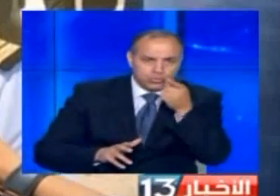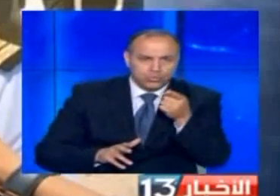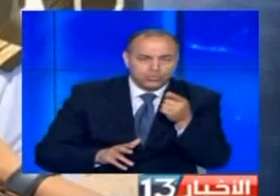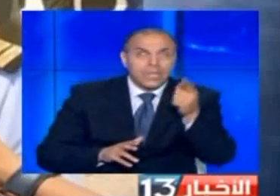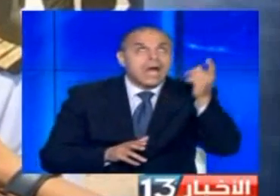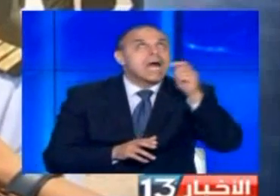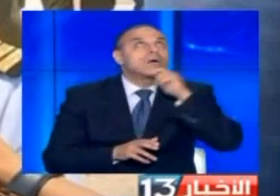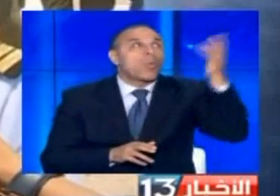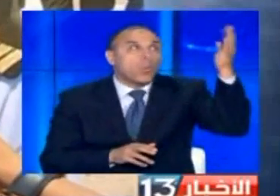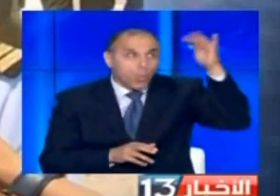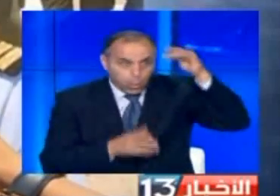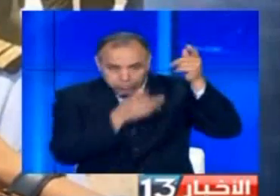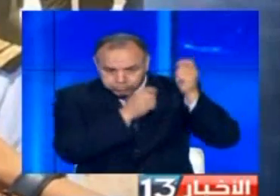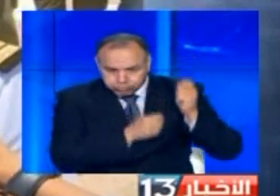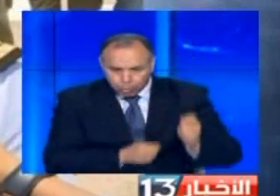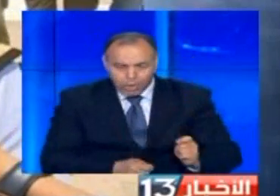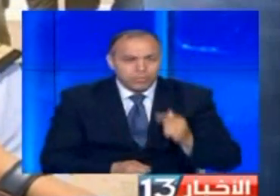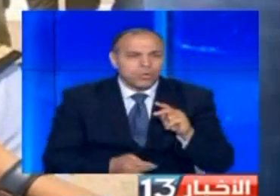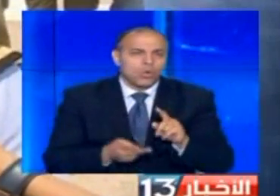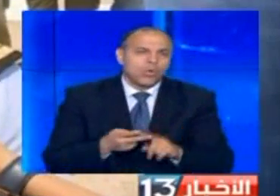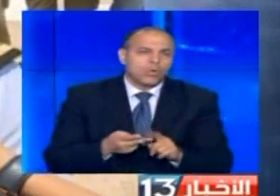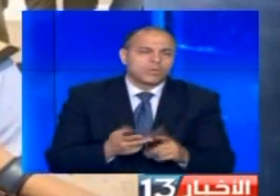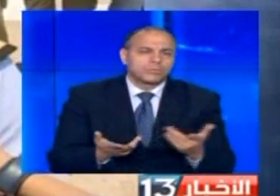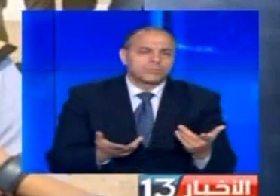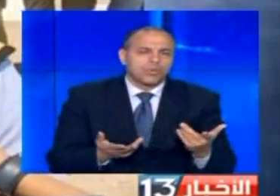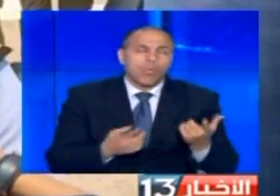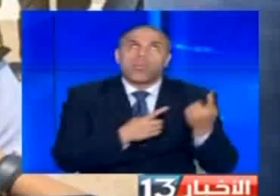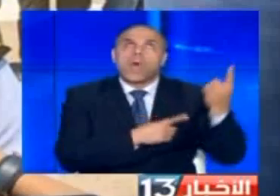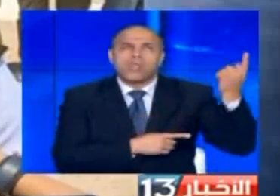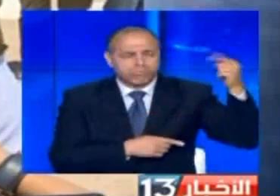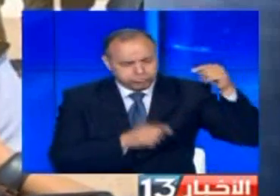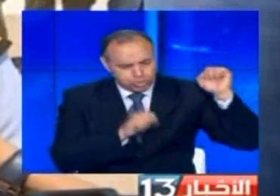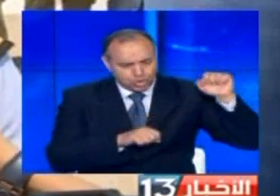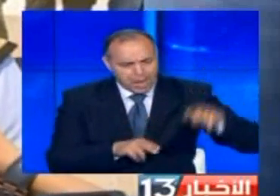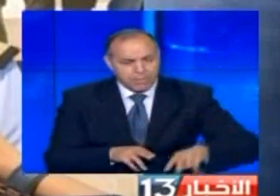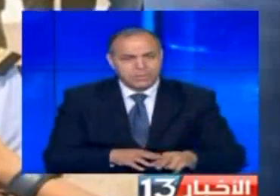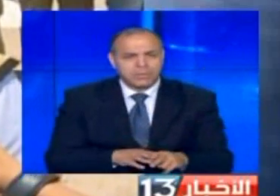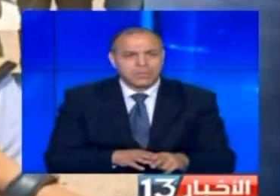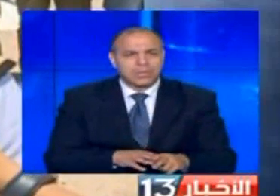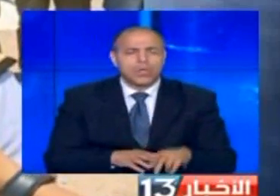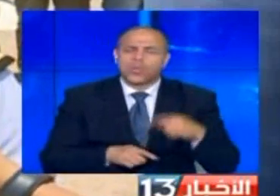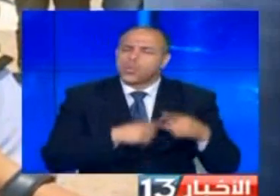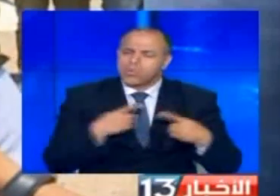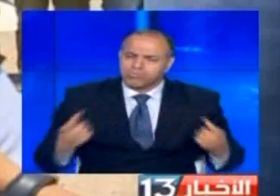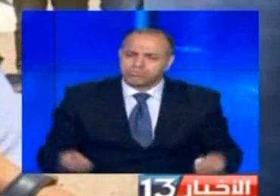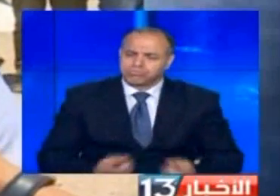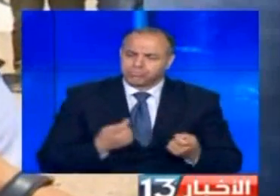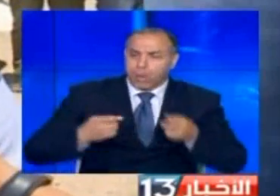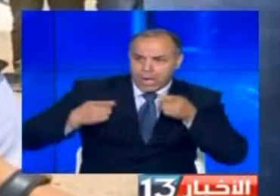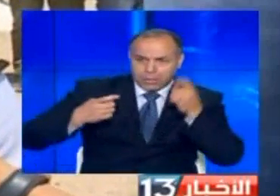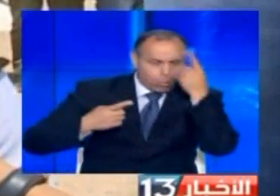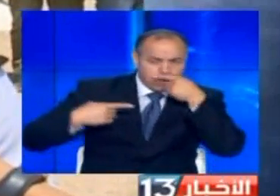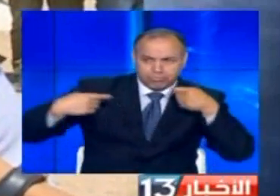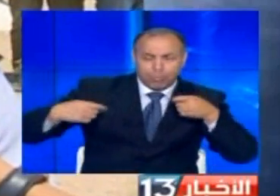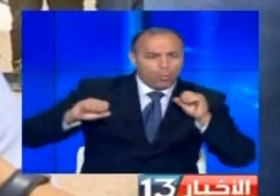بالحبال من المروحيات والا الاماكن العاليه هذه تدريبات بريسك يوميا القتال زاد وجه